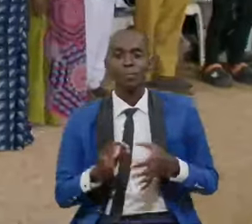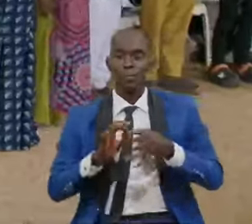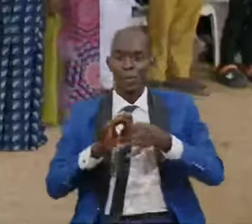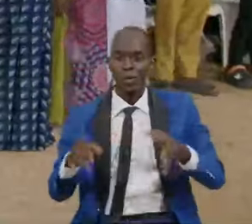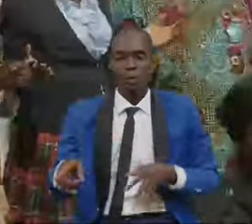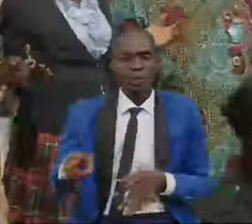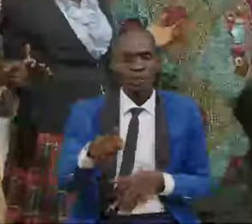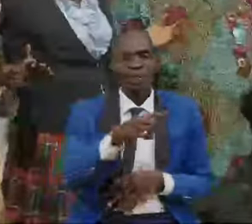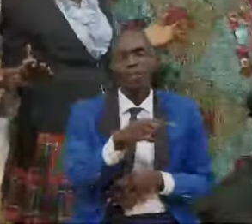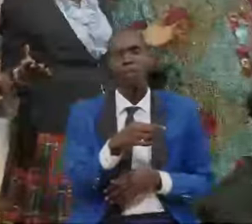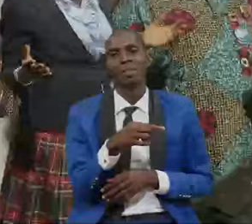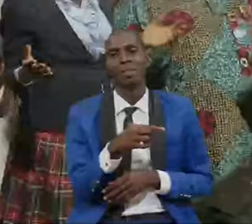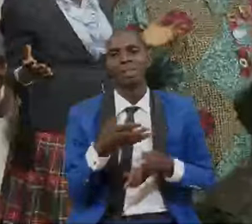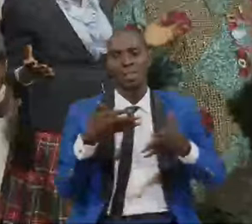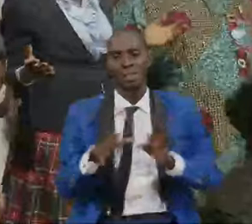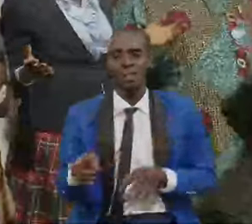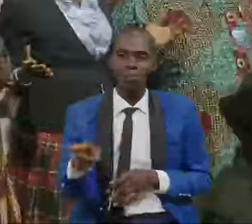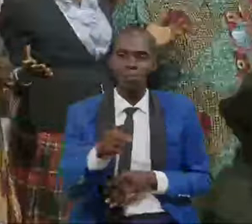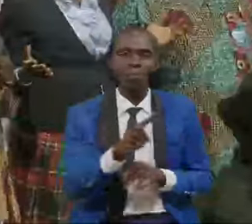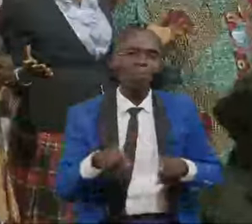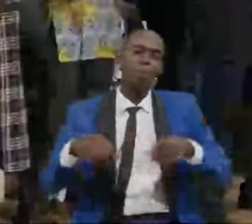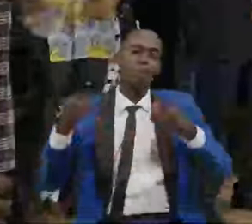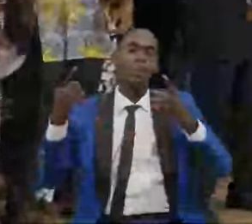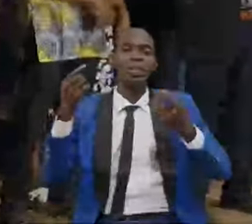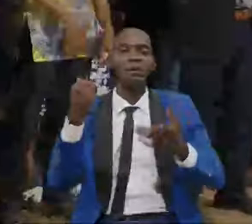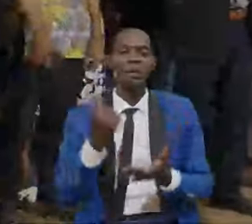Déliez-les et laissez-les aller.